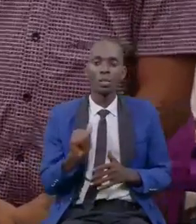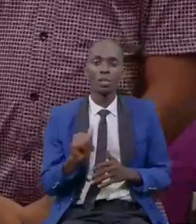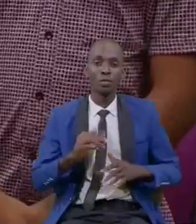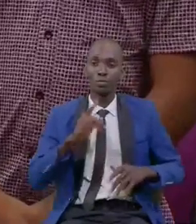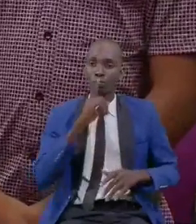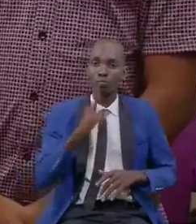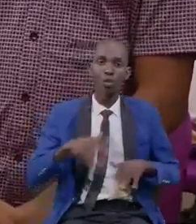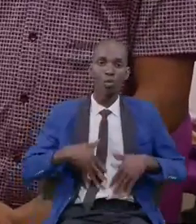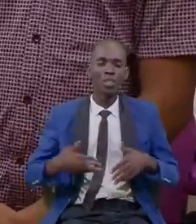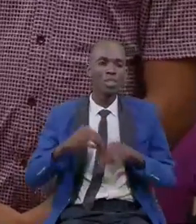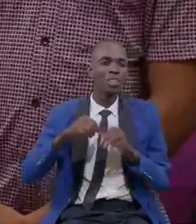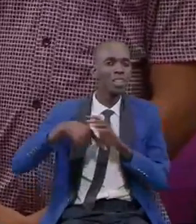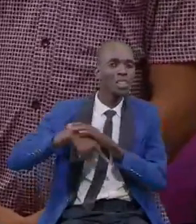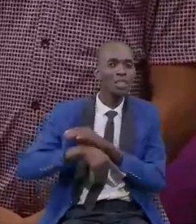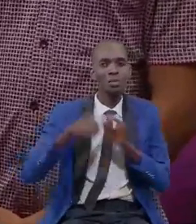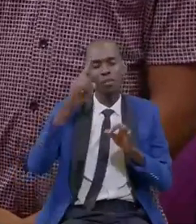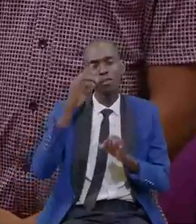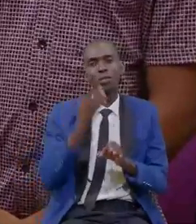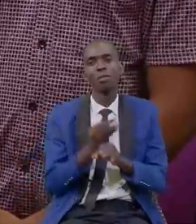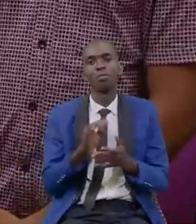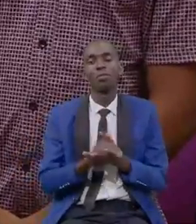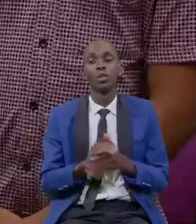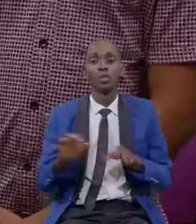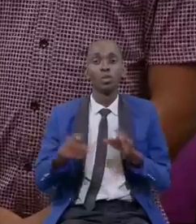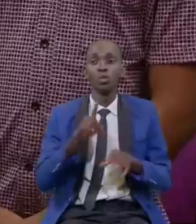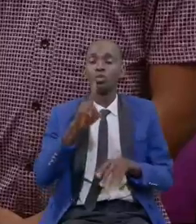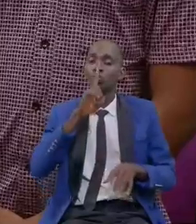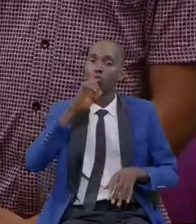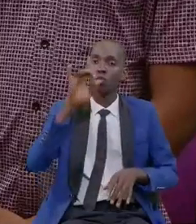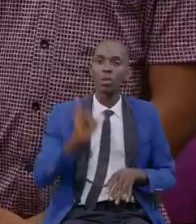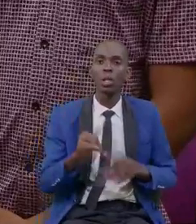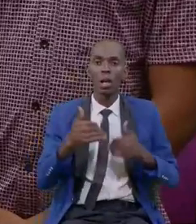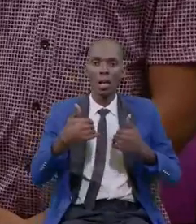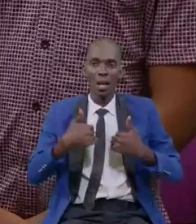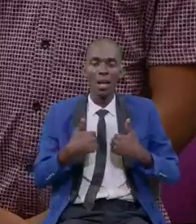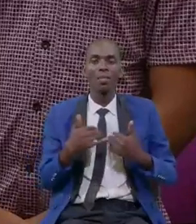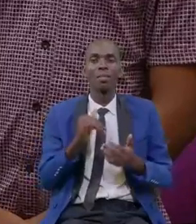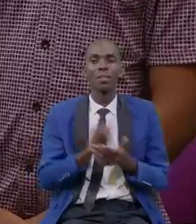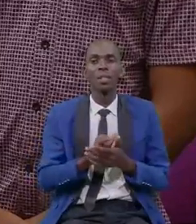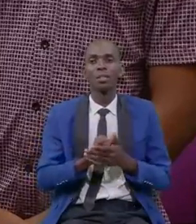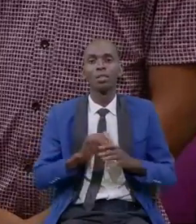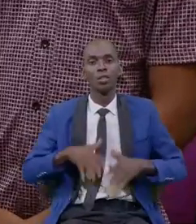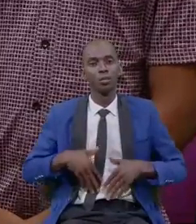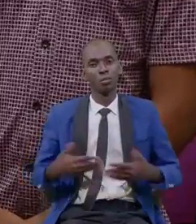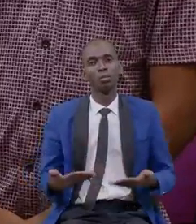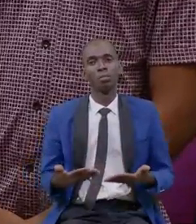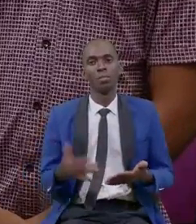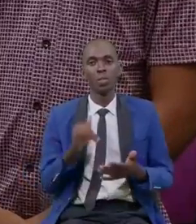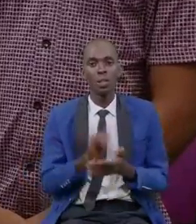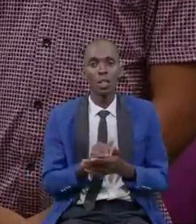Avec une foi profonde. Avez-vous réellement la conviction? Le jugement